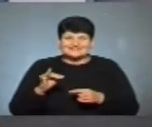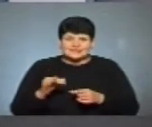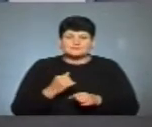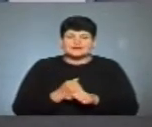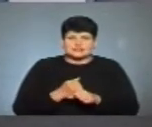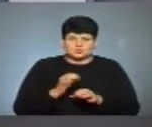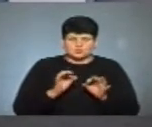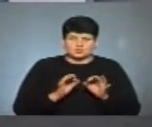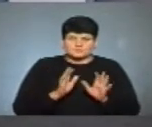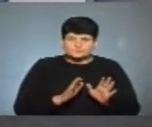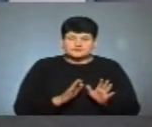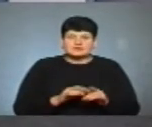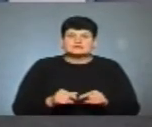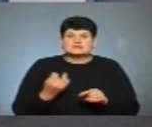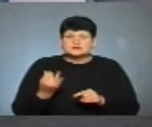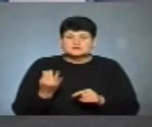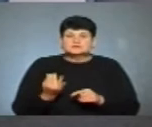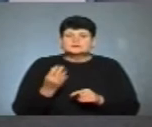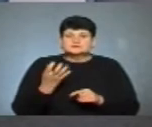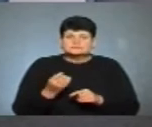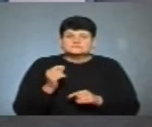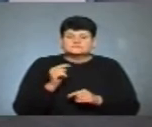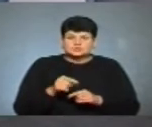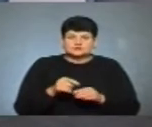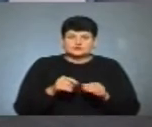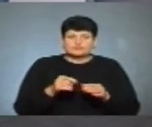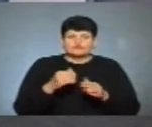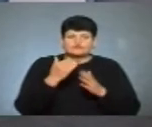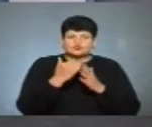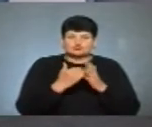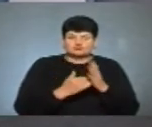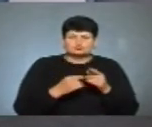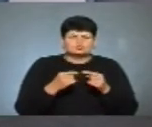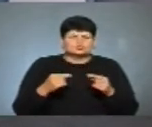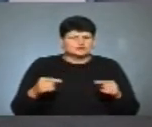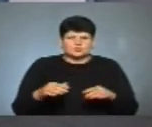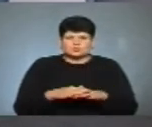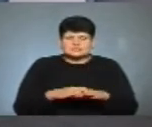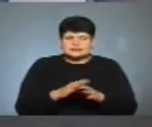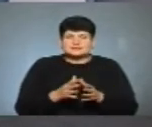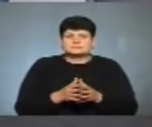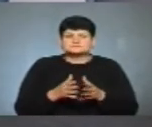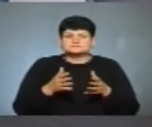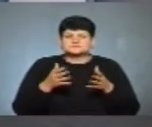ще в тому аспекті, що в структурі будь-якого населення переважно